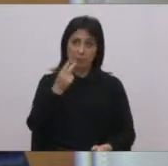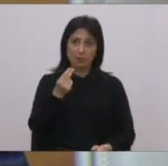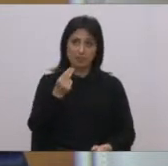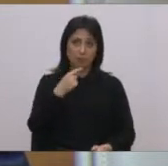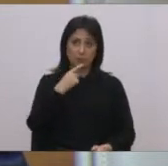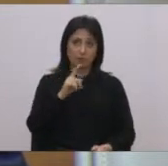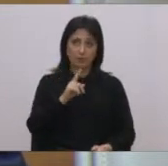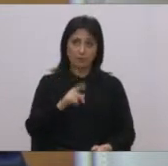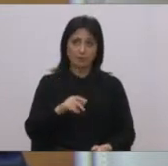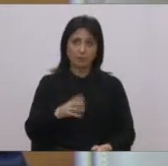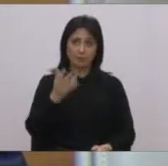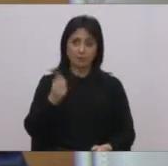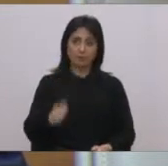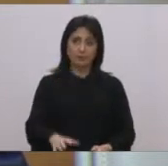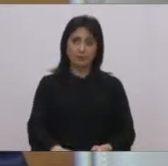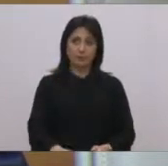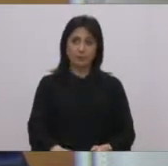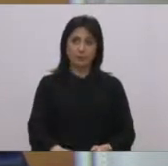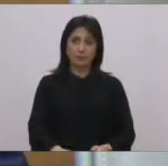vabob.